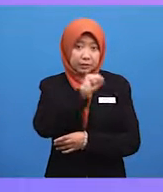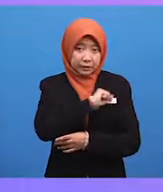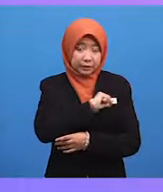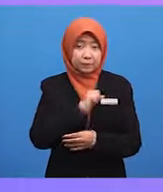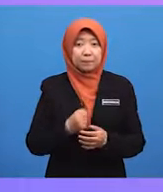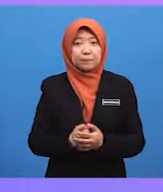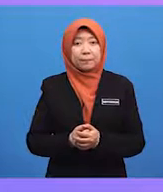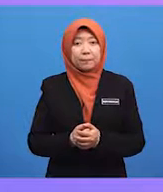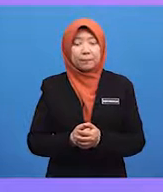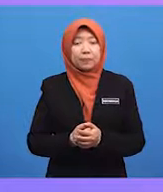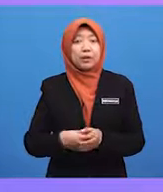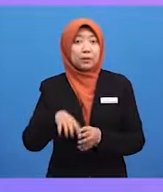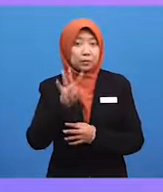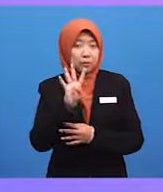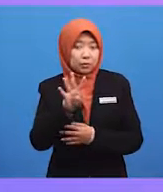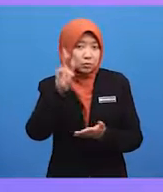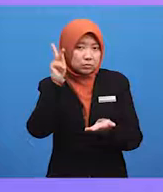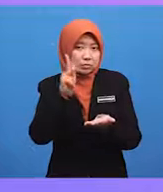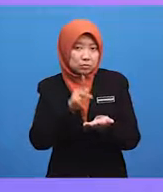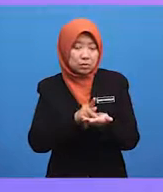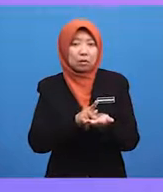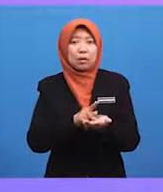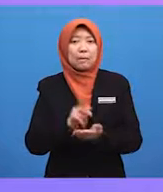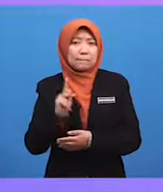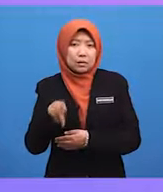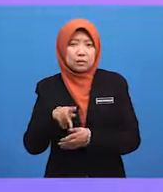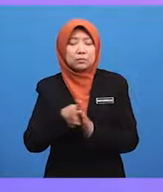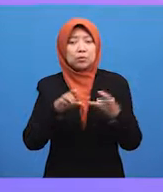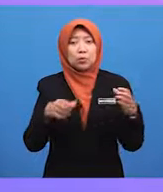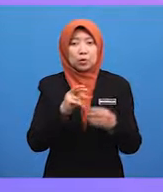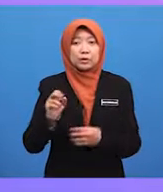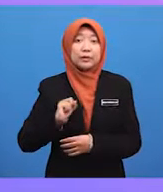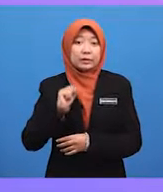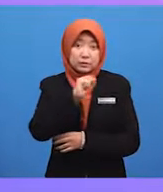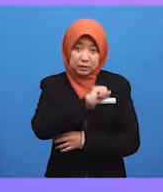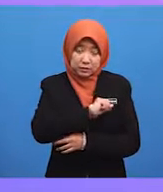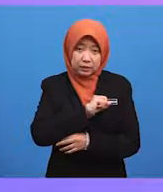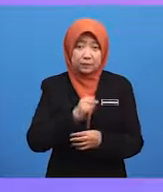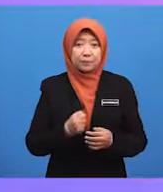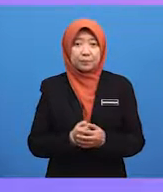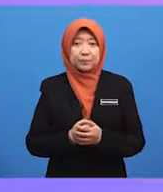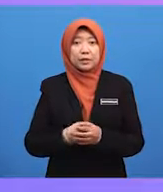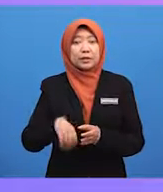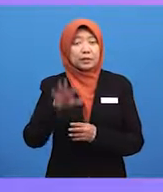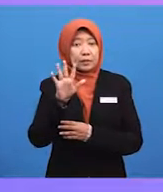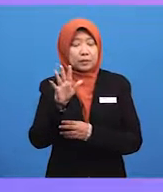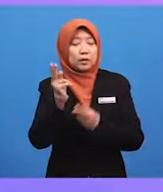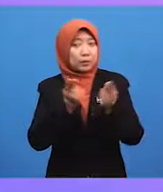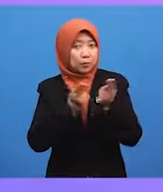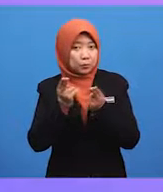keempat, mengenal pasti perbuatan-perbuatan syirik. Yang kelima,